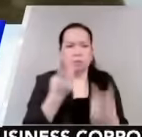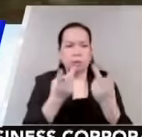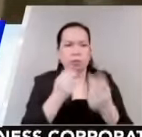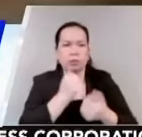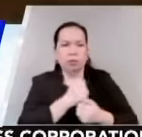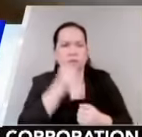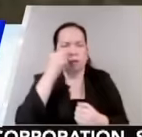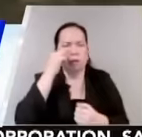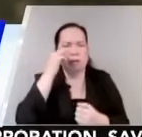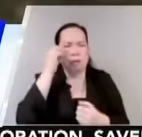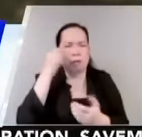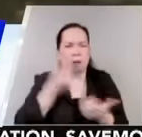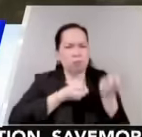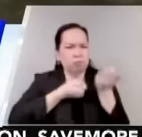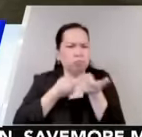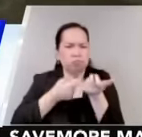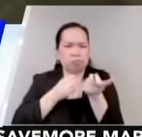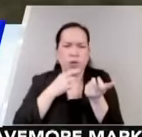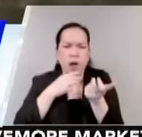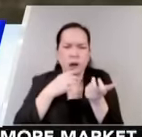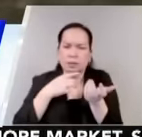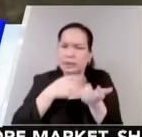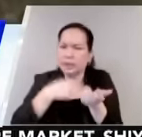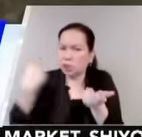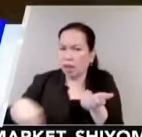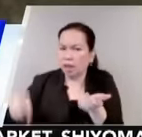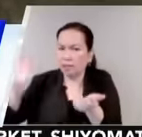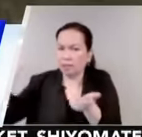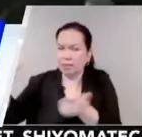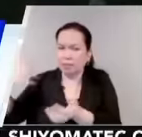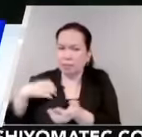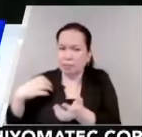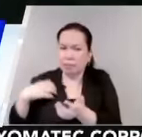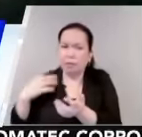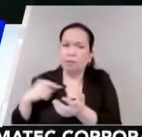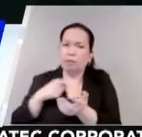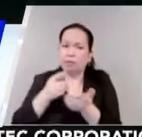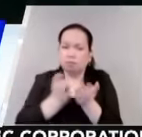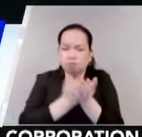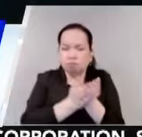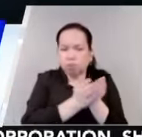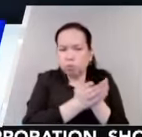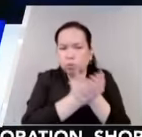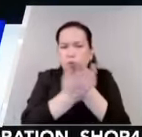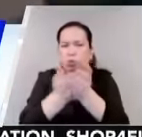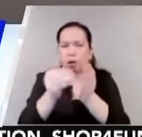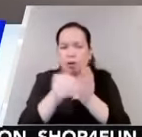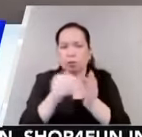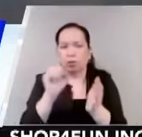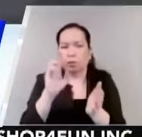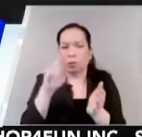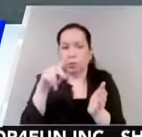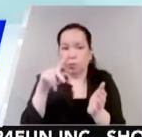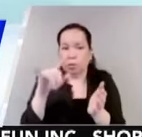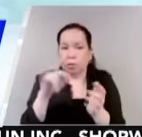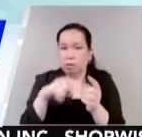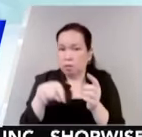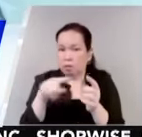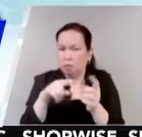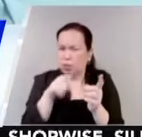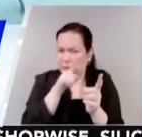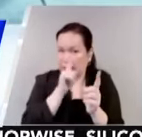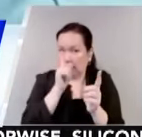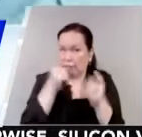sila ng water cannon ng China Coast Guard sa resupply mission itong Sabado. Hindi basta-basta ang tinamang sugat ng mga sundalo. Ang